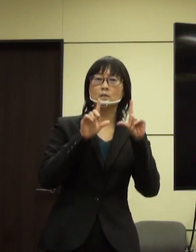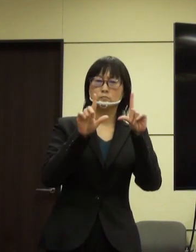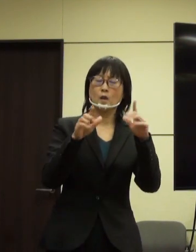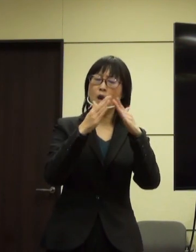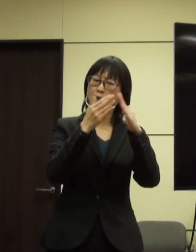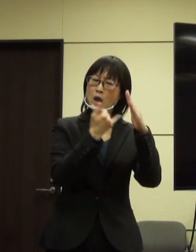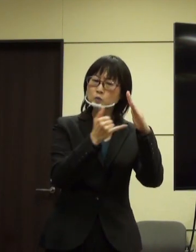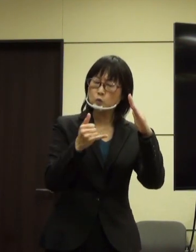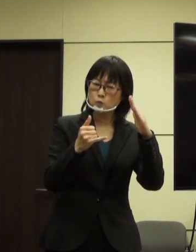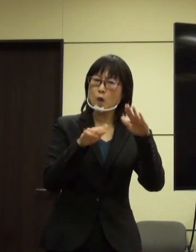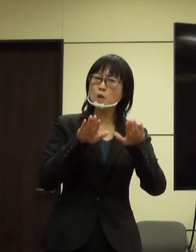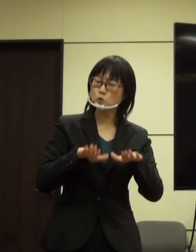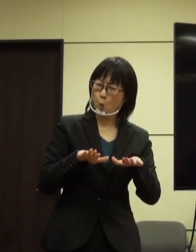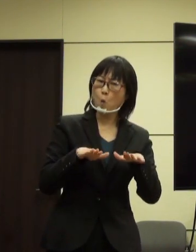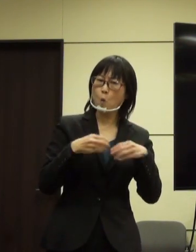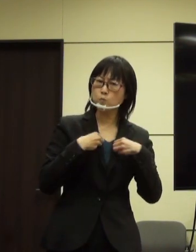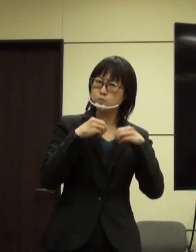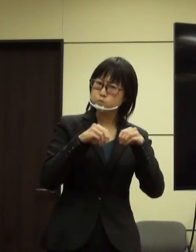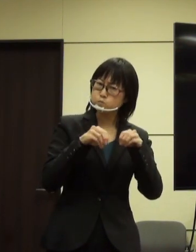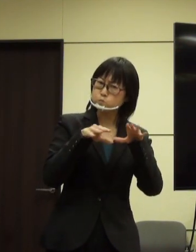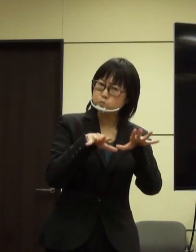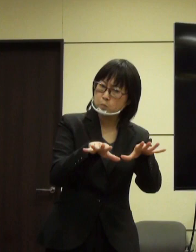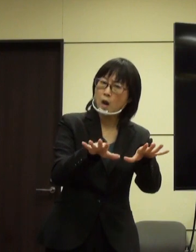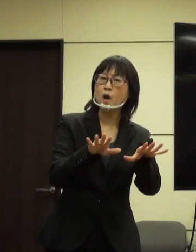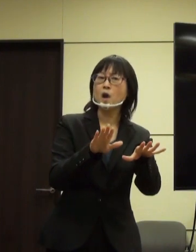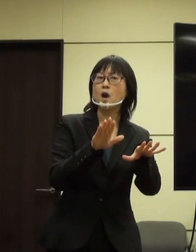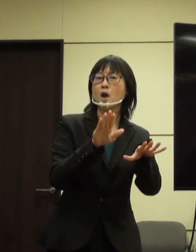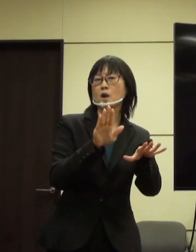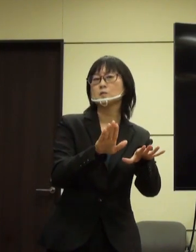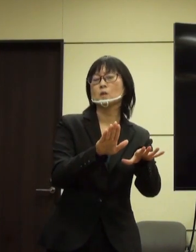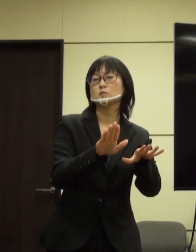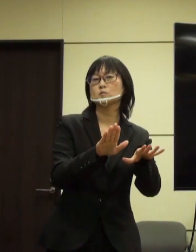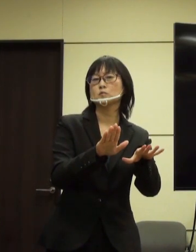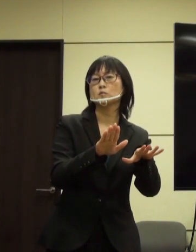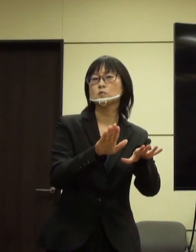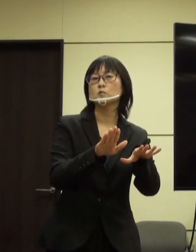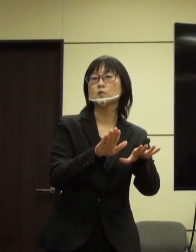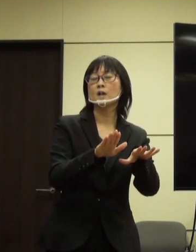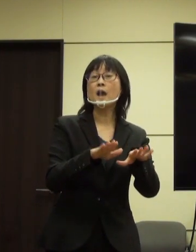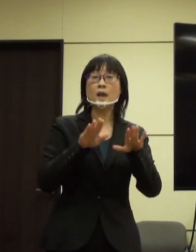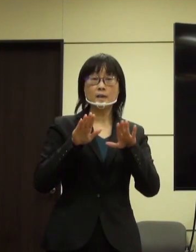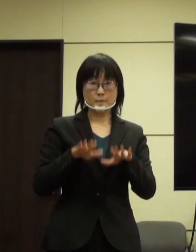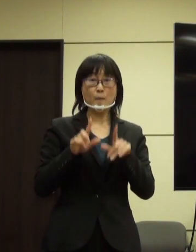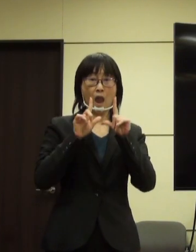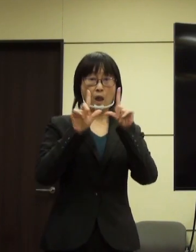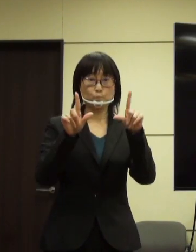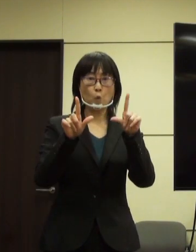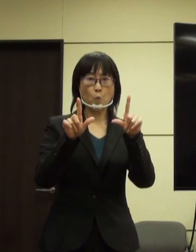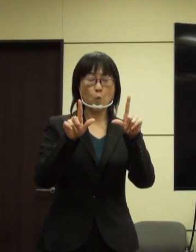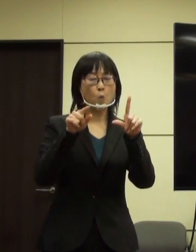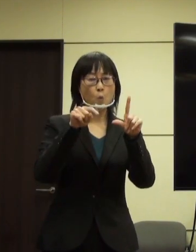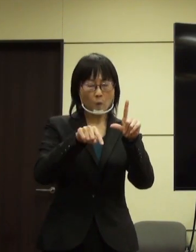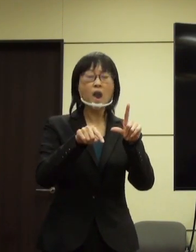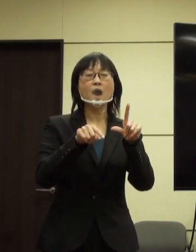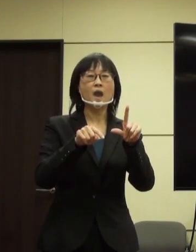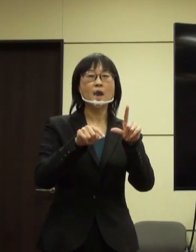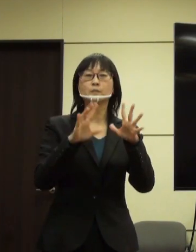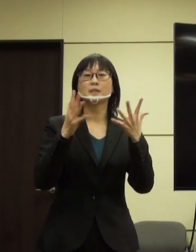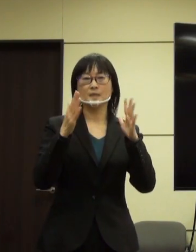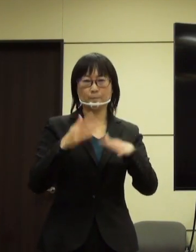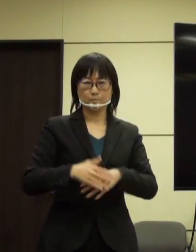はいこれも含めて新しい人いない新しいところが不況新しくあって今発表私カップ1女おりません